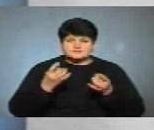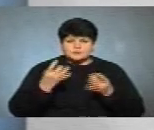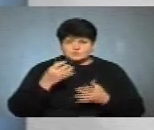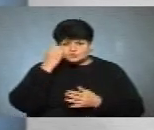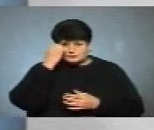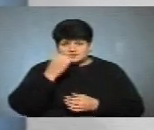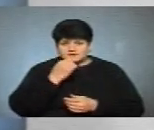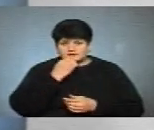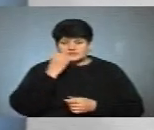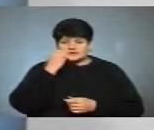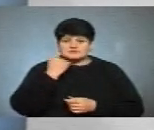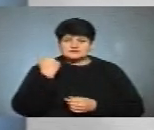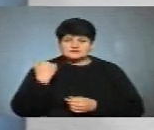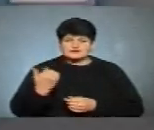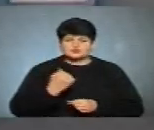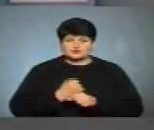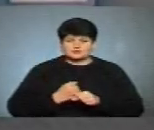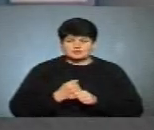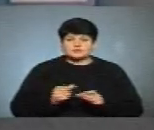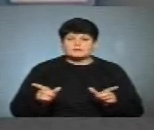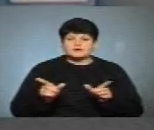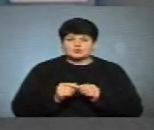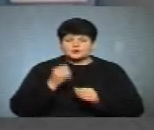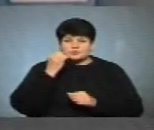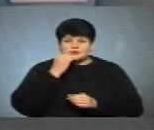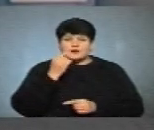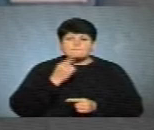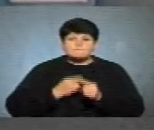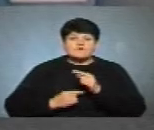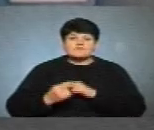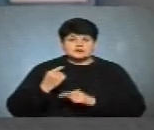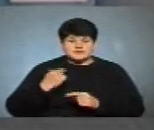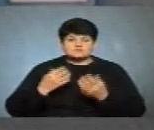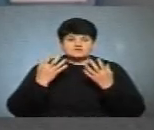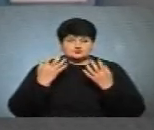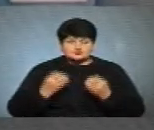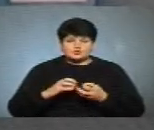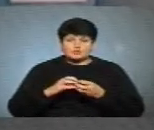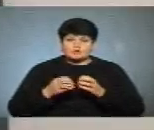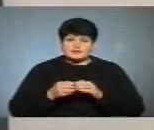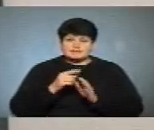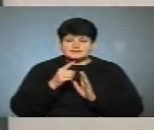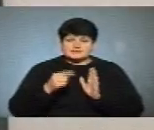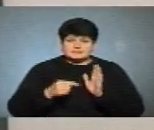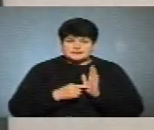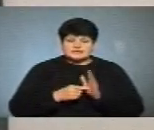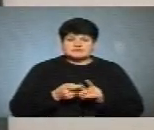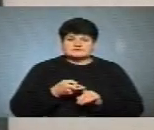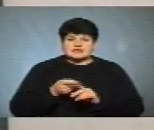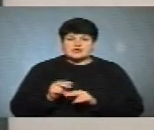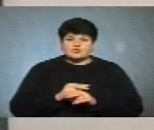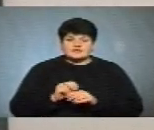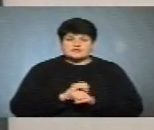подякувати. Дякую за вашу роботу. Приєднуюся до подяки, але повернемося ще до проблемних питань, які стосуються лікування ковідних